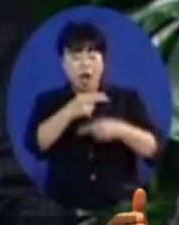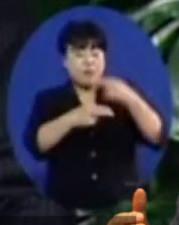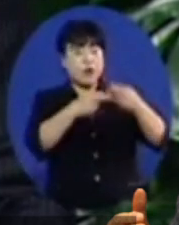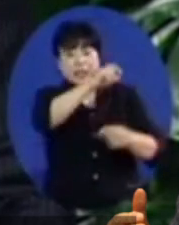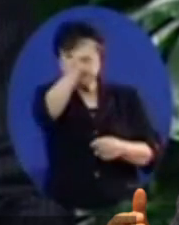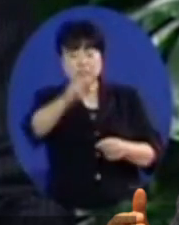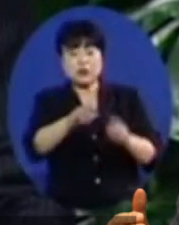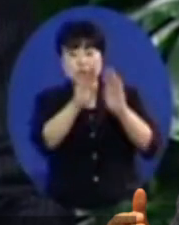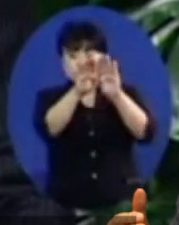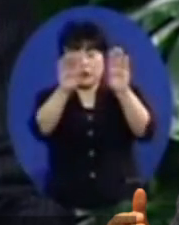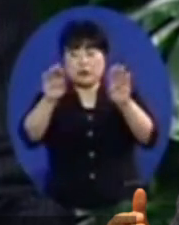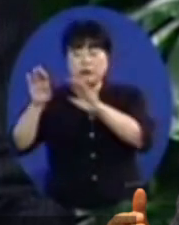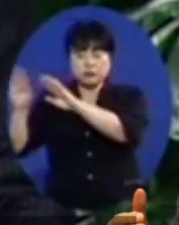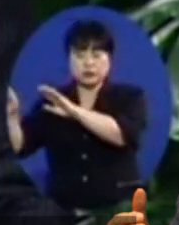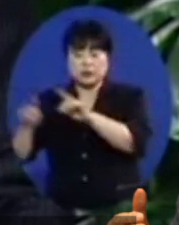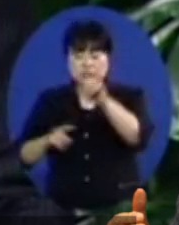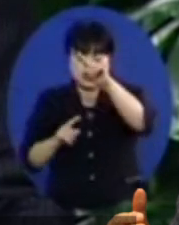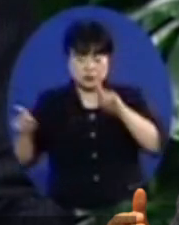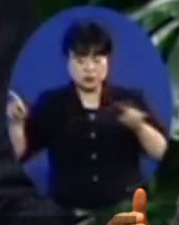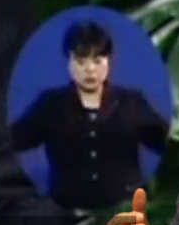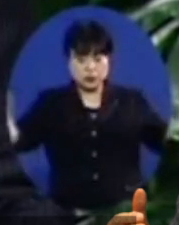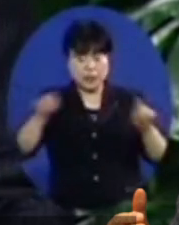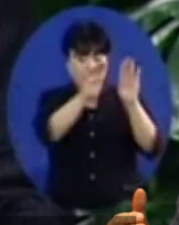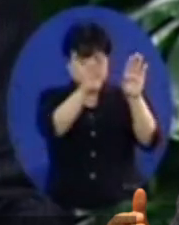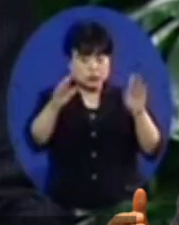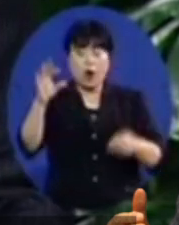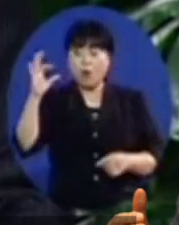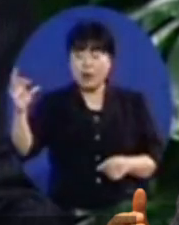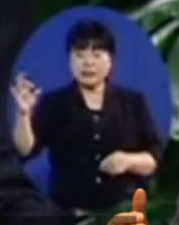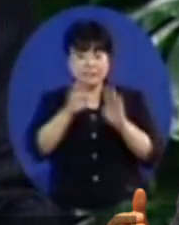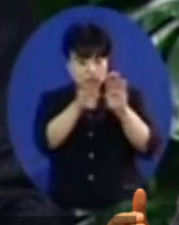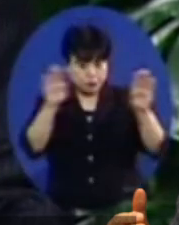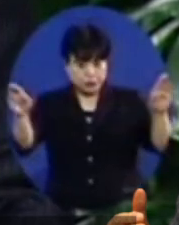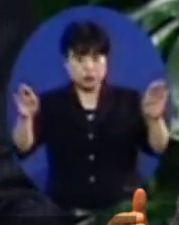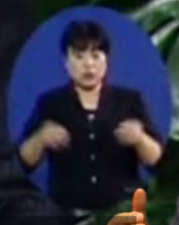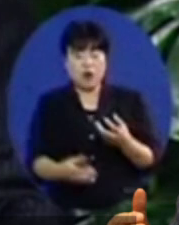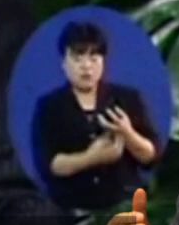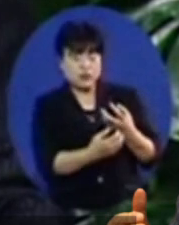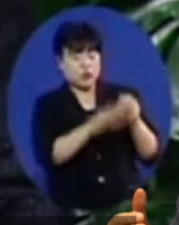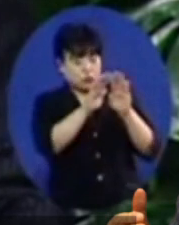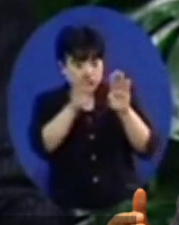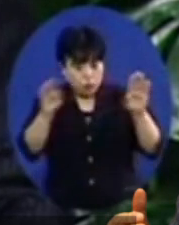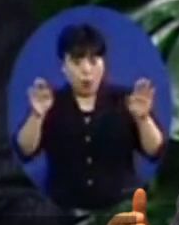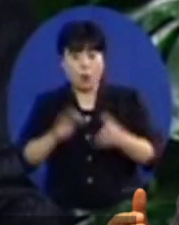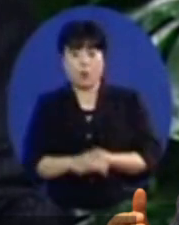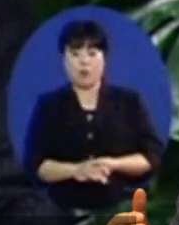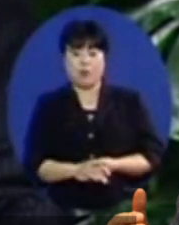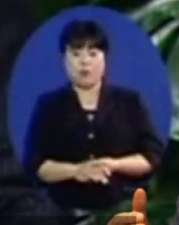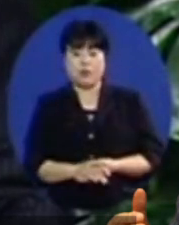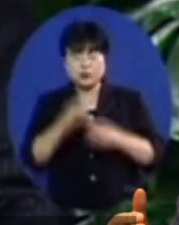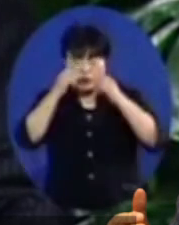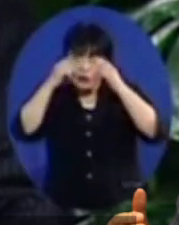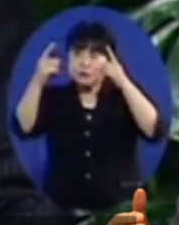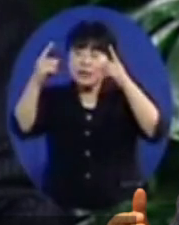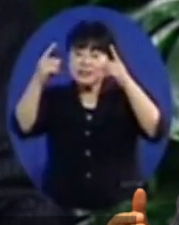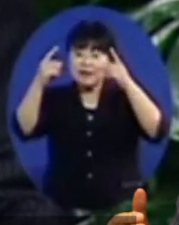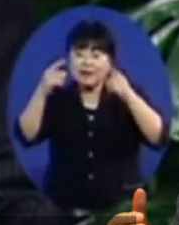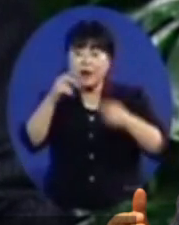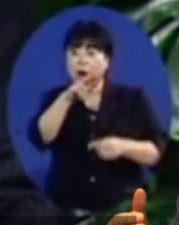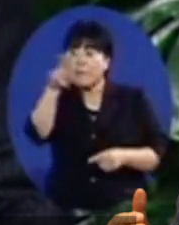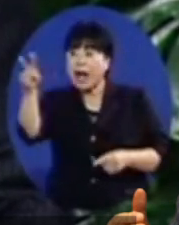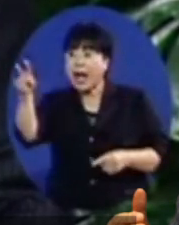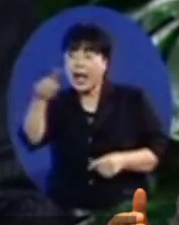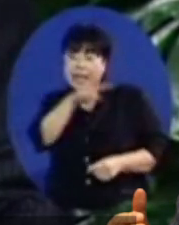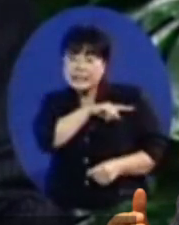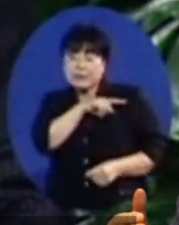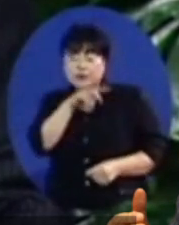써서 동서남북 벽에 다 붙이고 화장실에도 붙이고 부엌에도 붙여놓고 일어나면서 제일